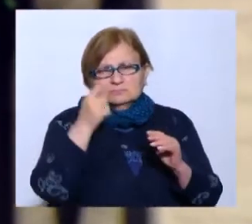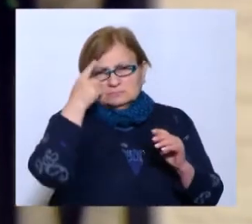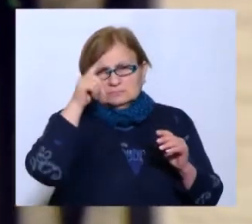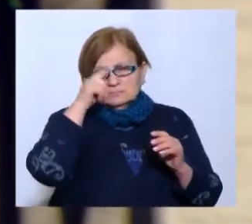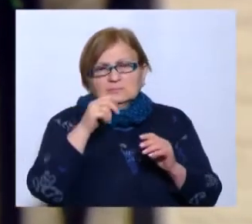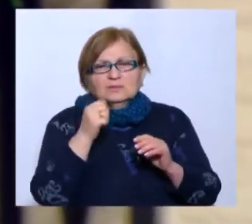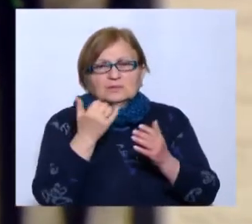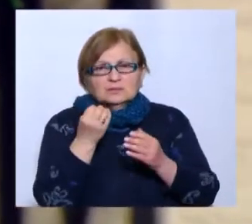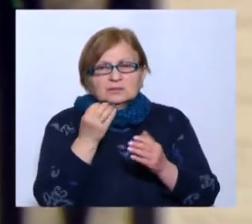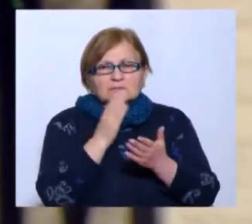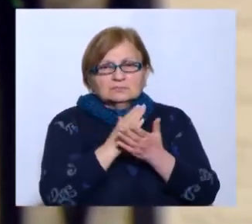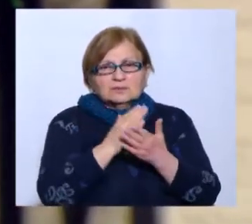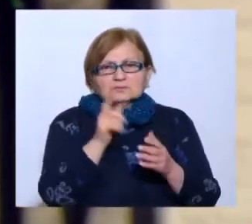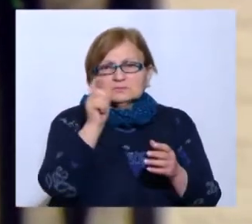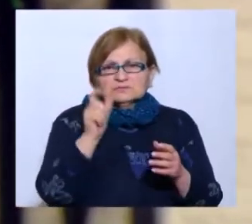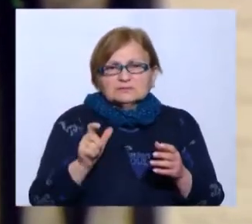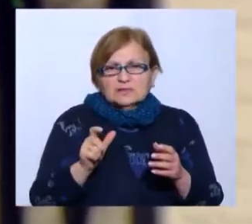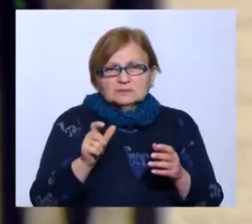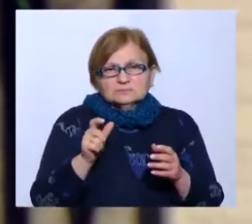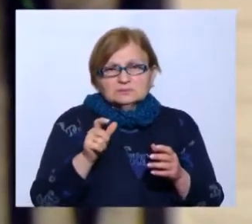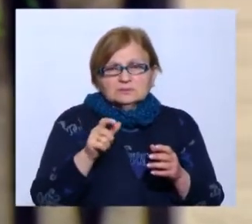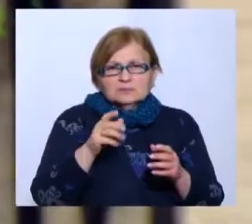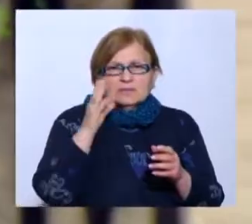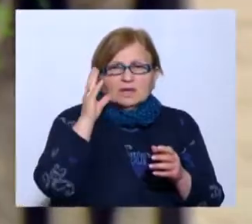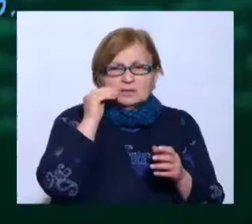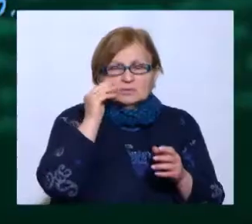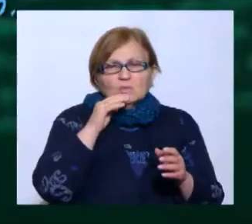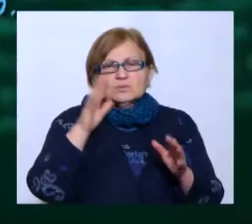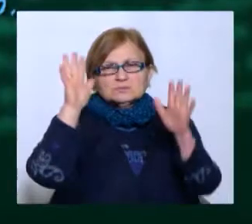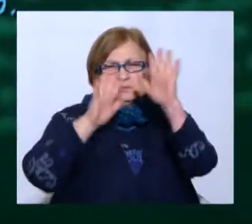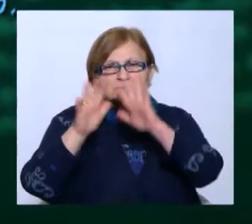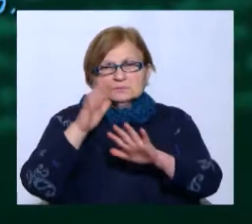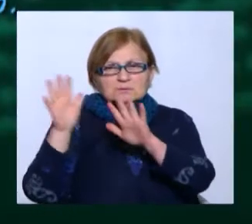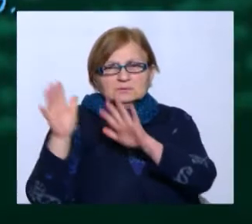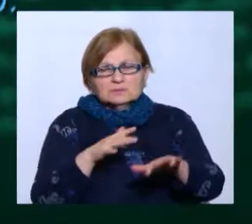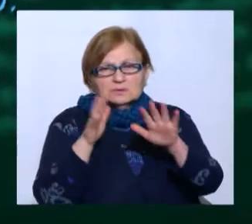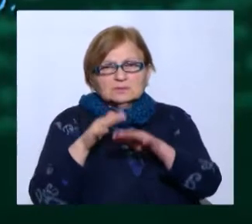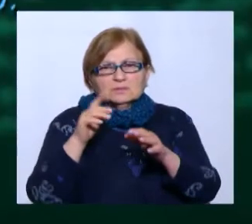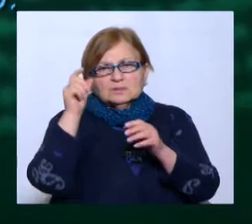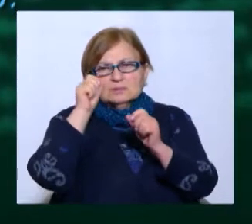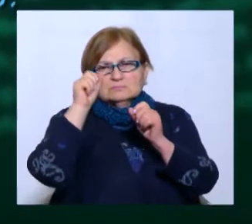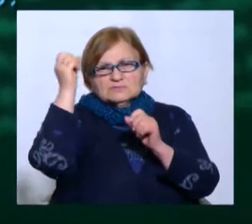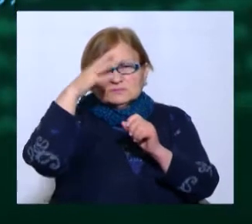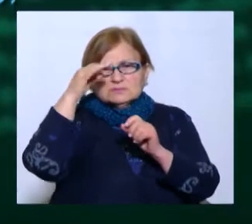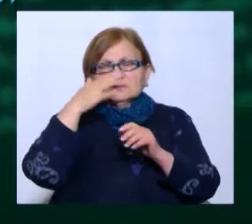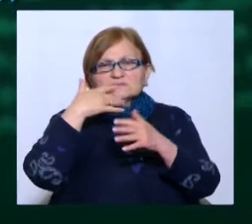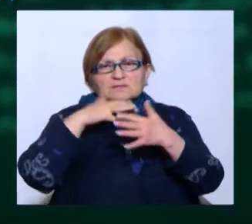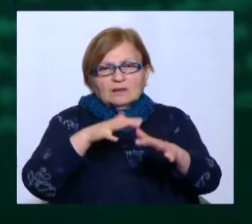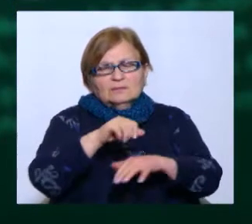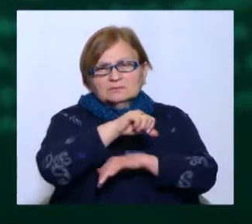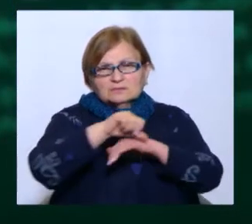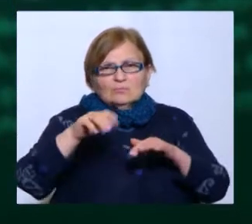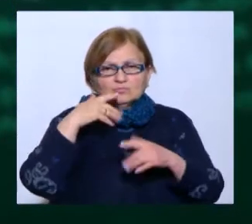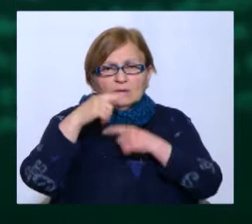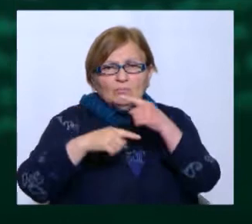ლურჯაცხენების რამდენიმე სტროფი მოვისმინოთ. Როგორც ნისლის ნამქერი ჩამავალ მზით ნაფერი ელვარებდა ნაპირის სამუდამო